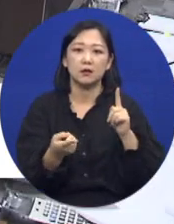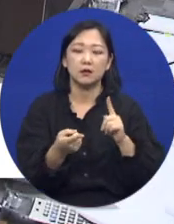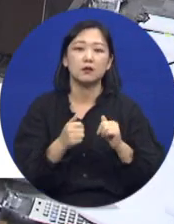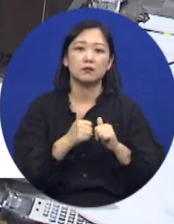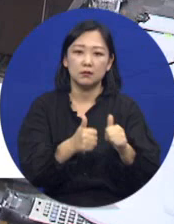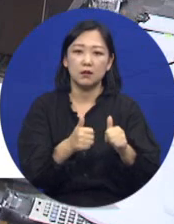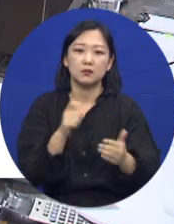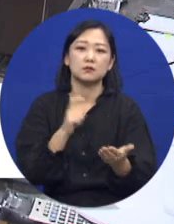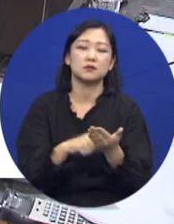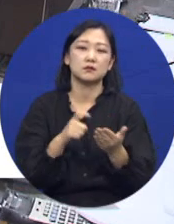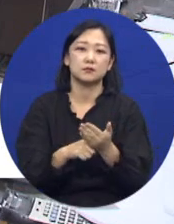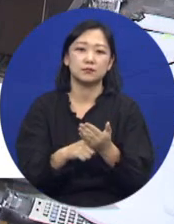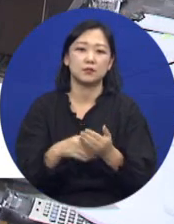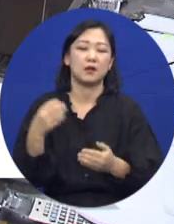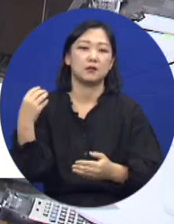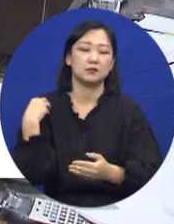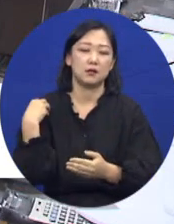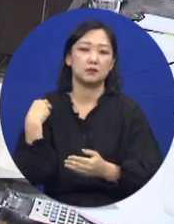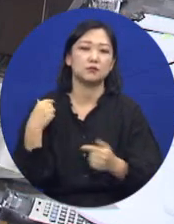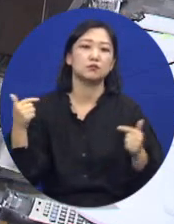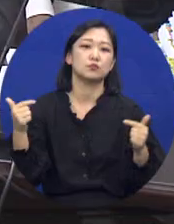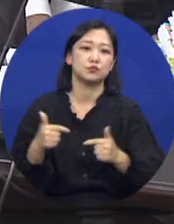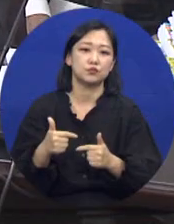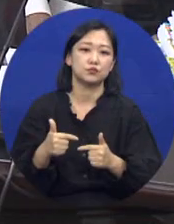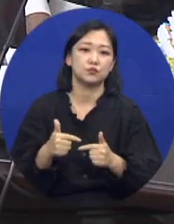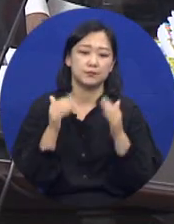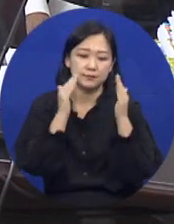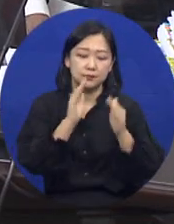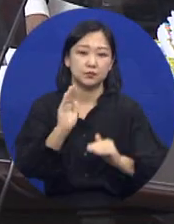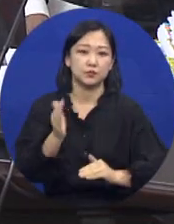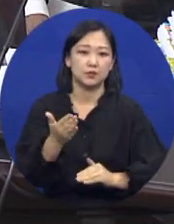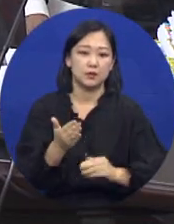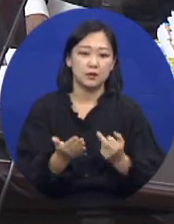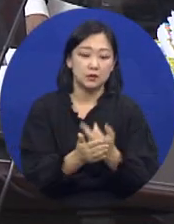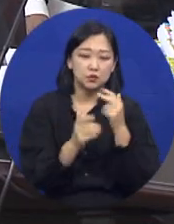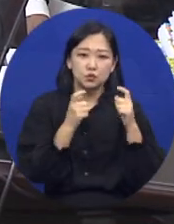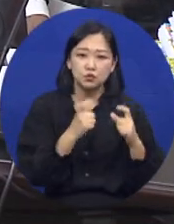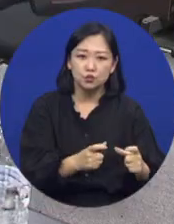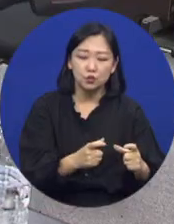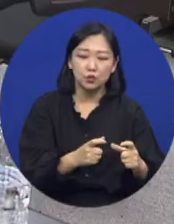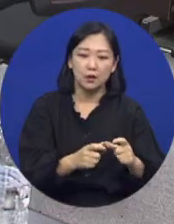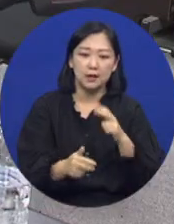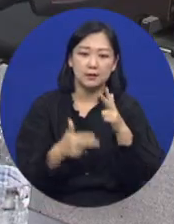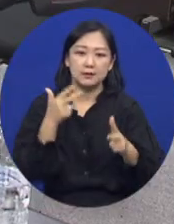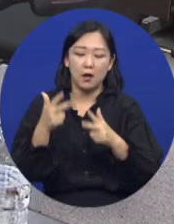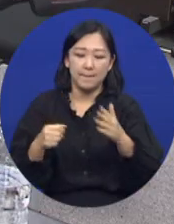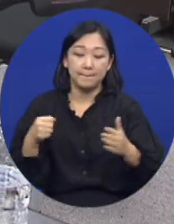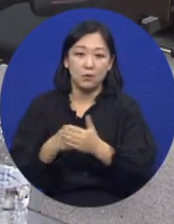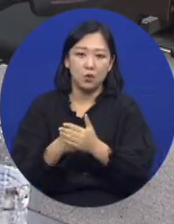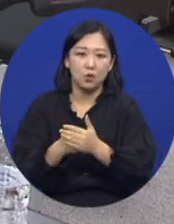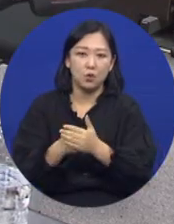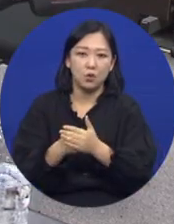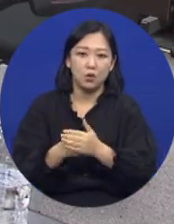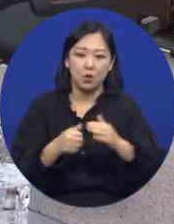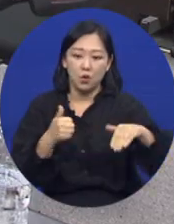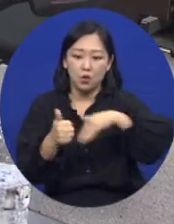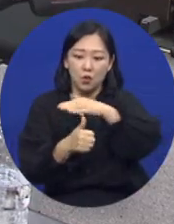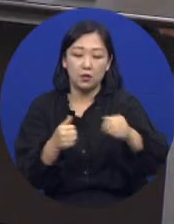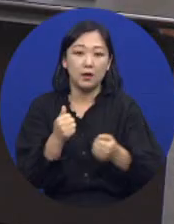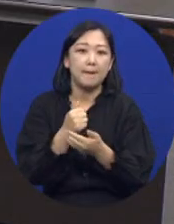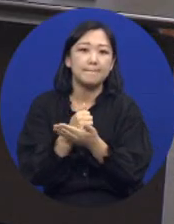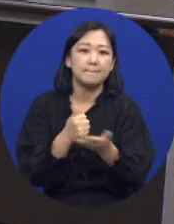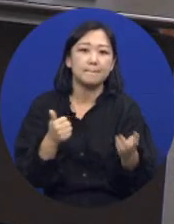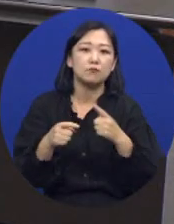강조하며 책임 돌리기에 집중됐습니다. 제주도가 급박하게 민간 특례 사업을 결정하고